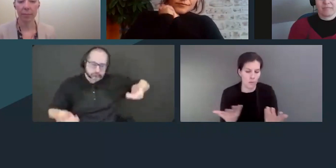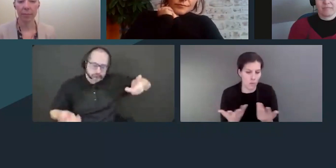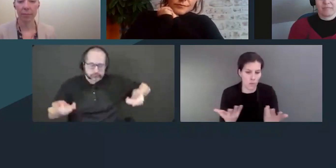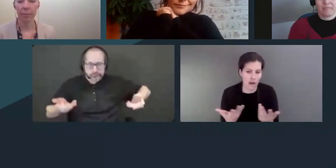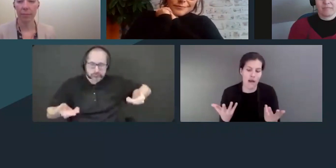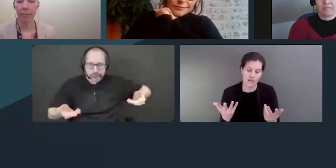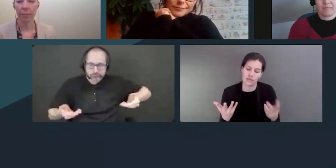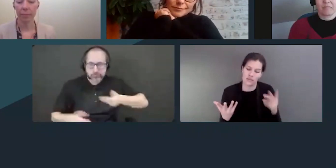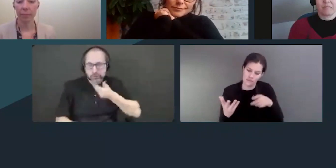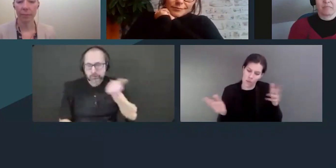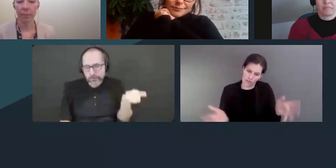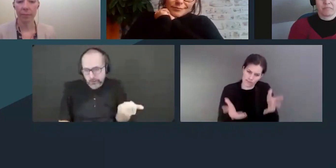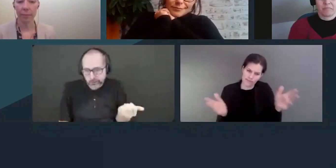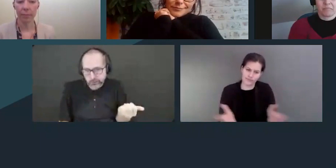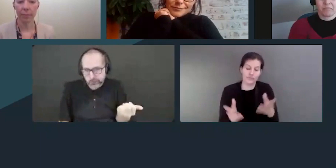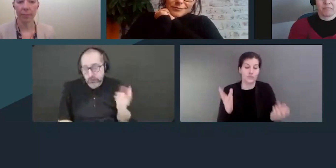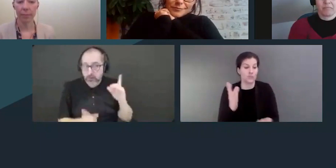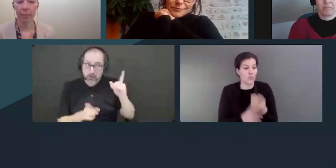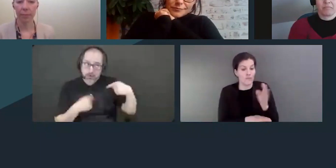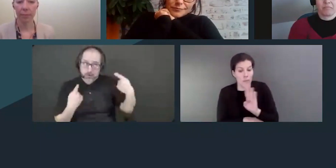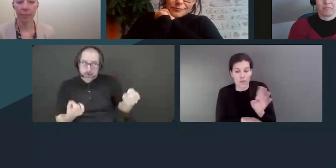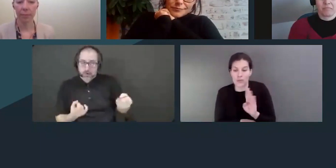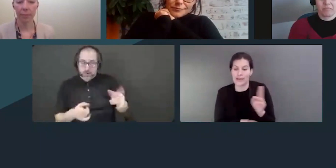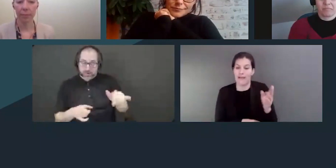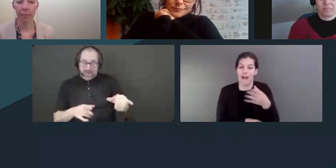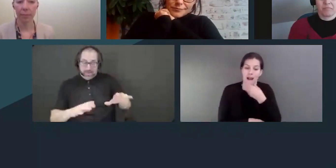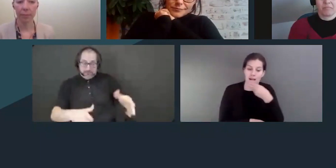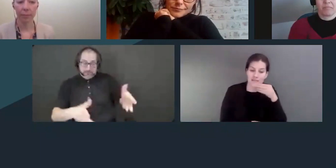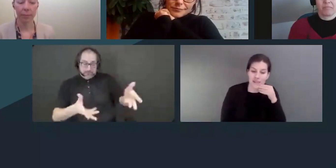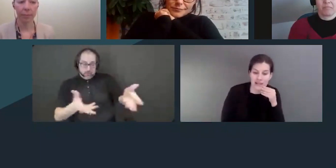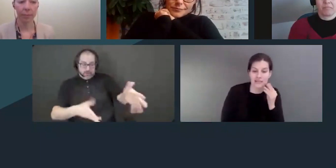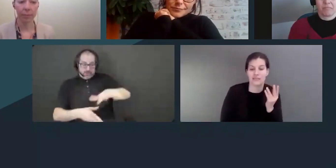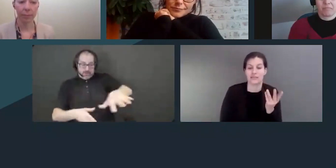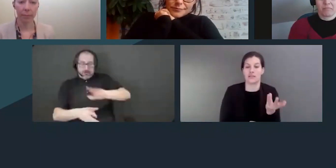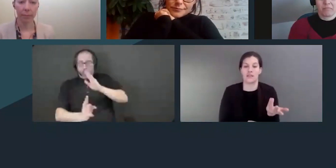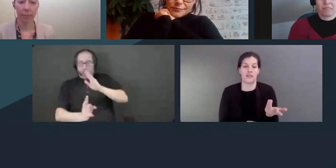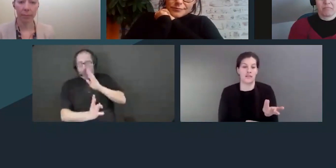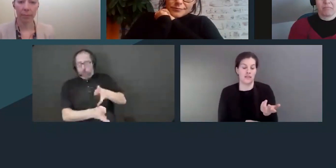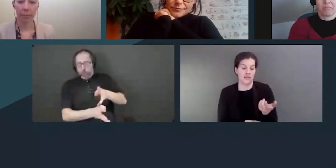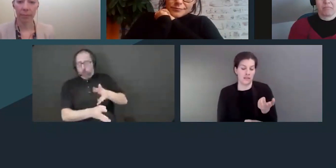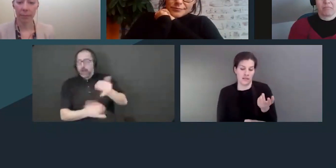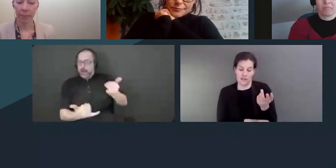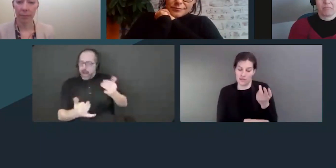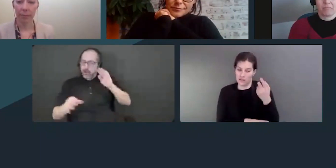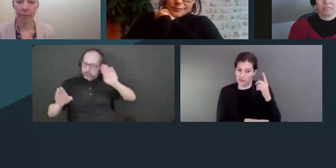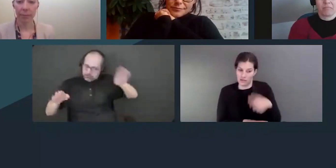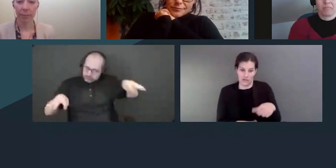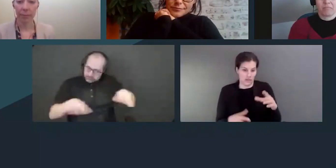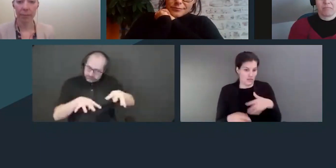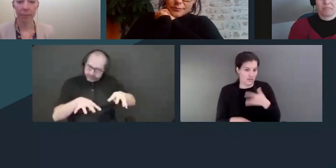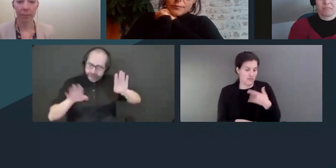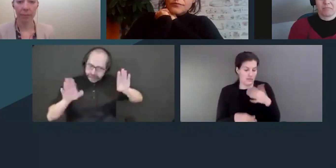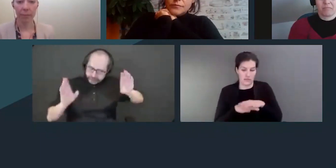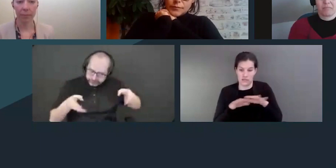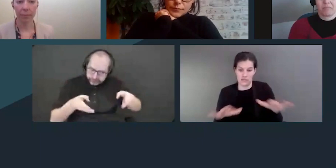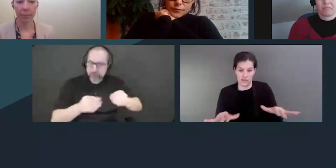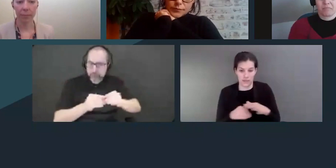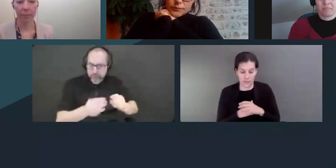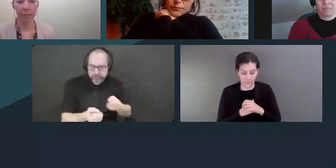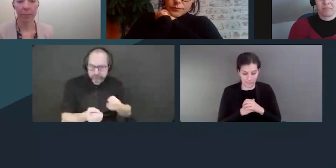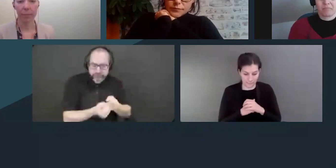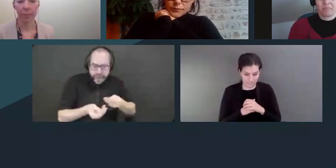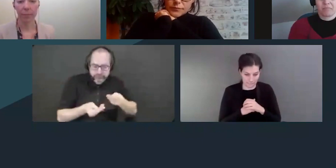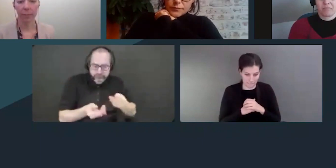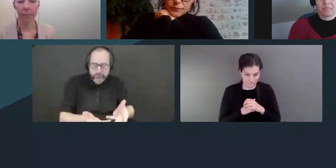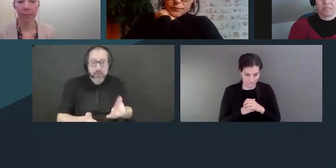relais là. Le bon, la bonne nouvelle en Nouvelle-Écosse, c'est qu'il existe des agences qui fournissent des services